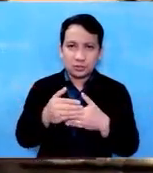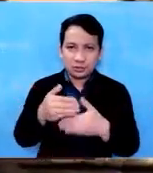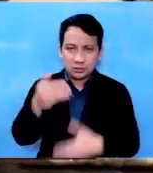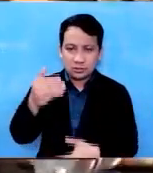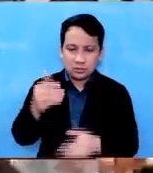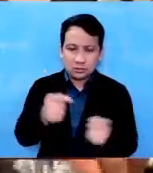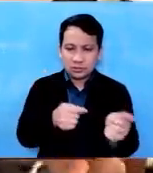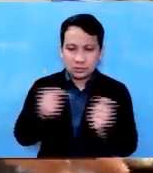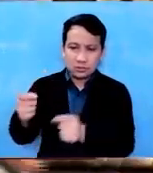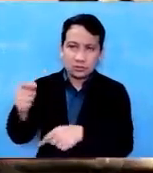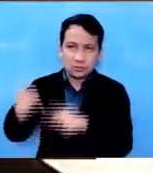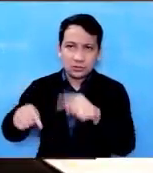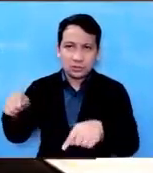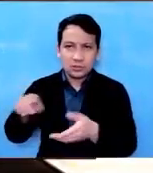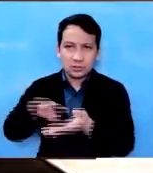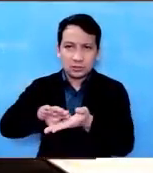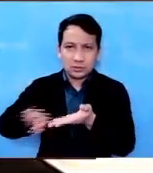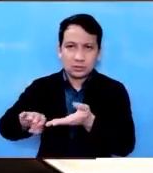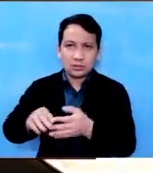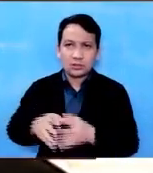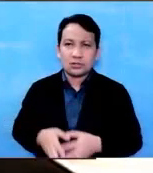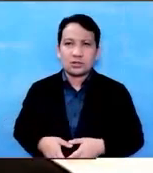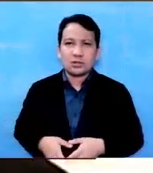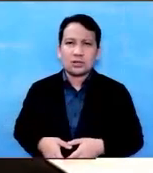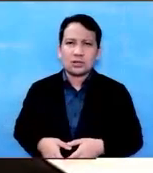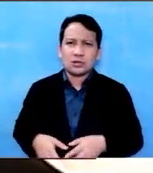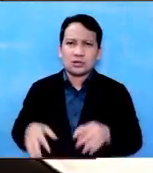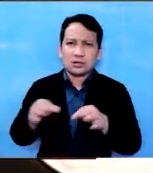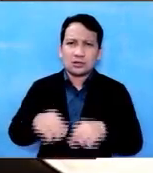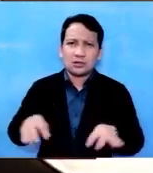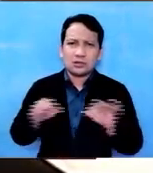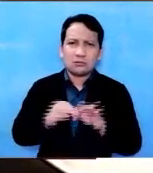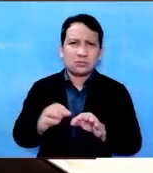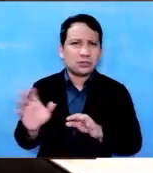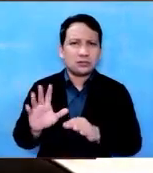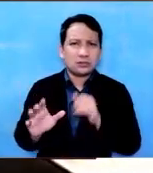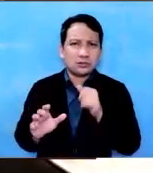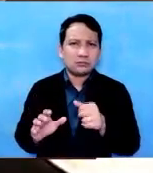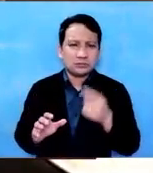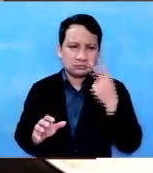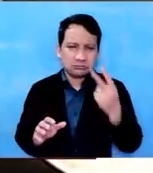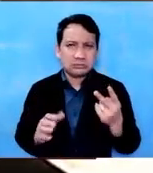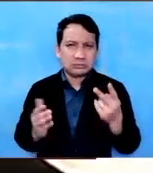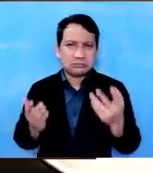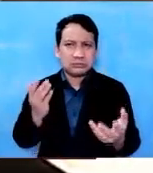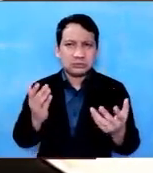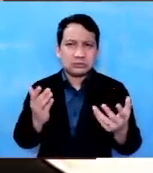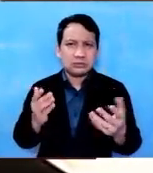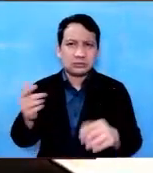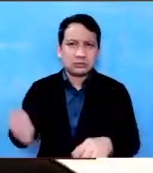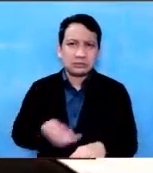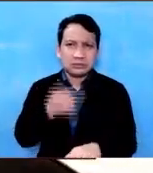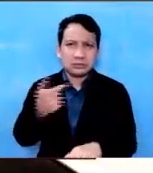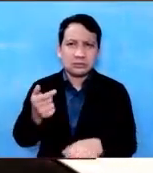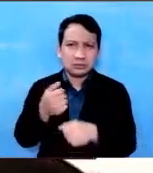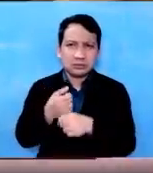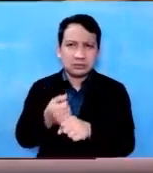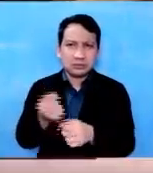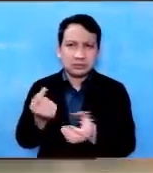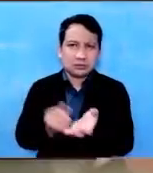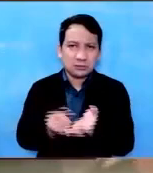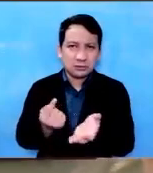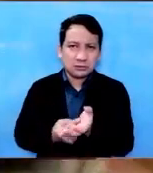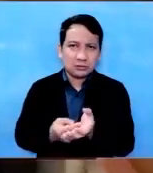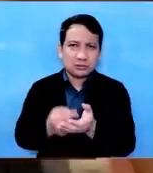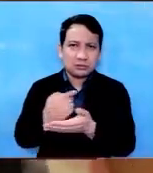ibang gastusin. Sa kabila raw nito, hindi naman daw nila nakikita na matatagalan sila sa deliberasyon. Sa tingin